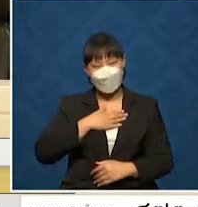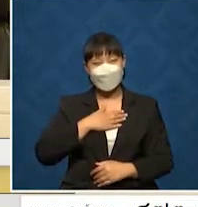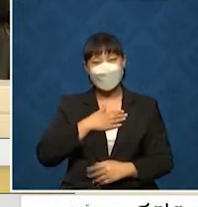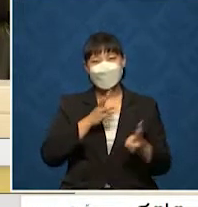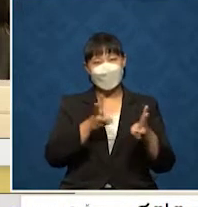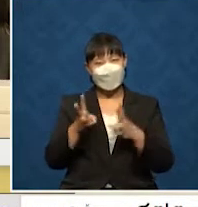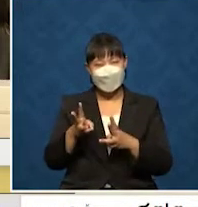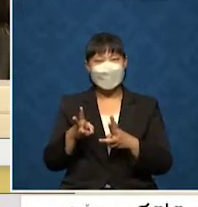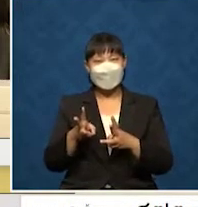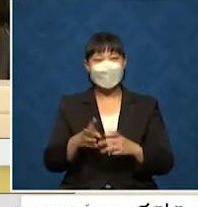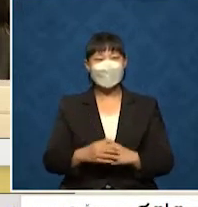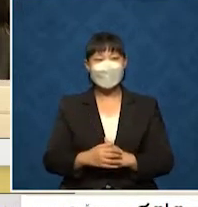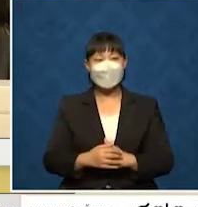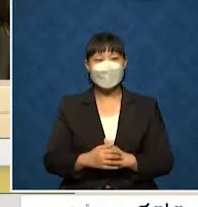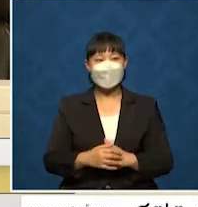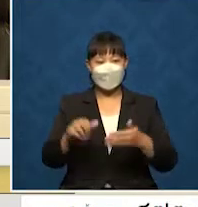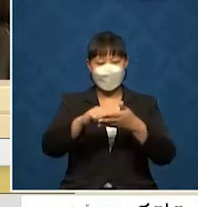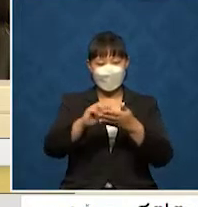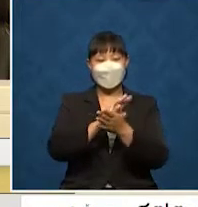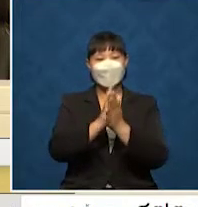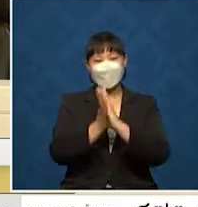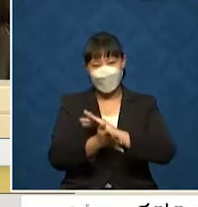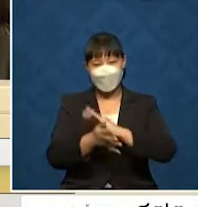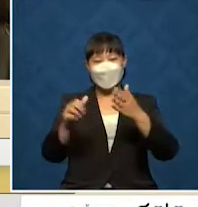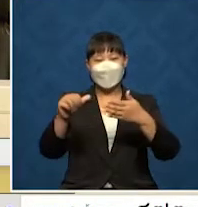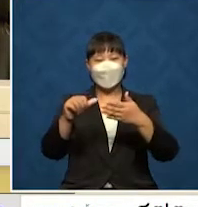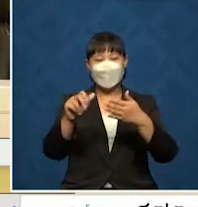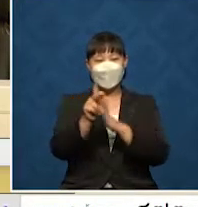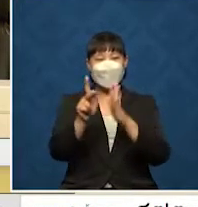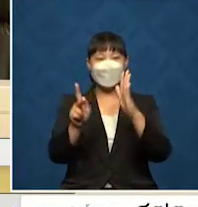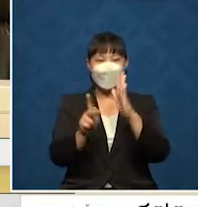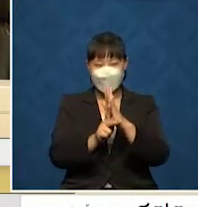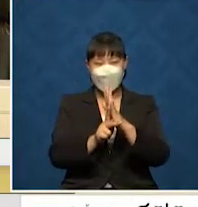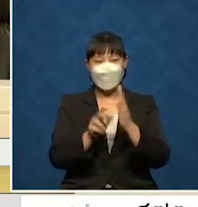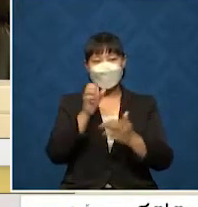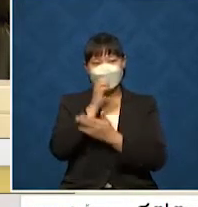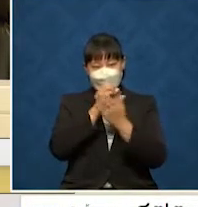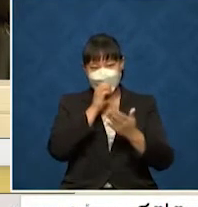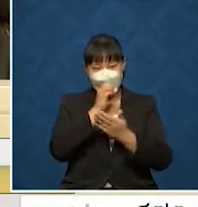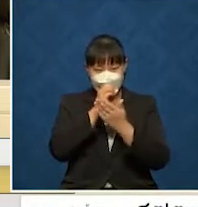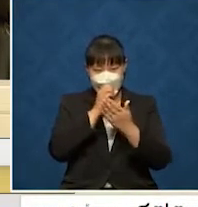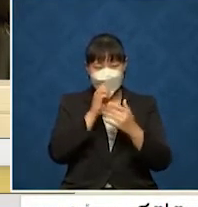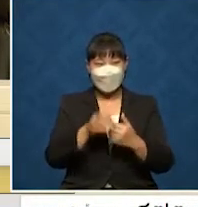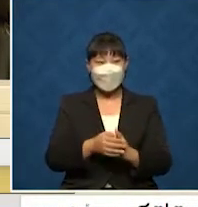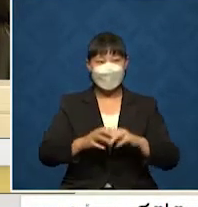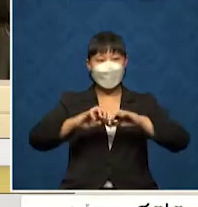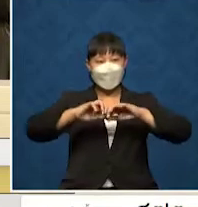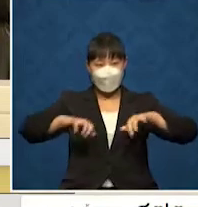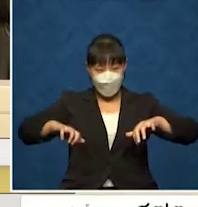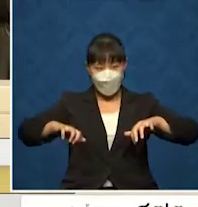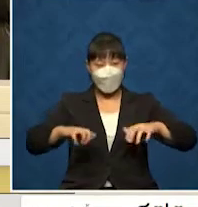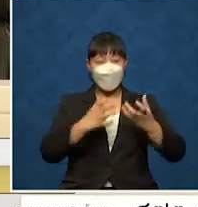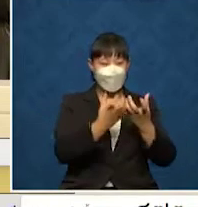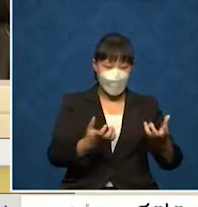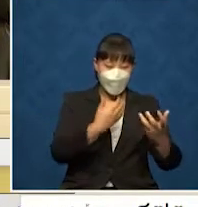วทางตรงนี้มาปรับแก้ในประมวลกฎหมายยาเสพติดว่าเราแยกทรัพย์ออก